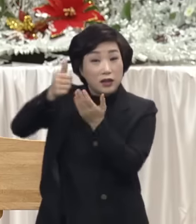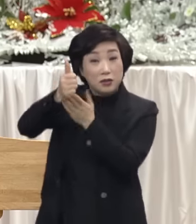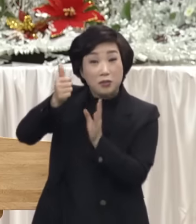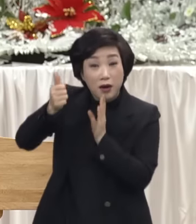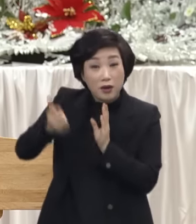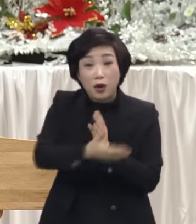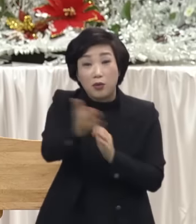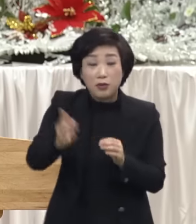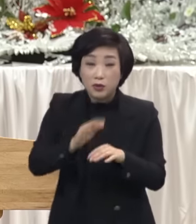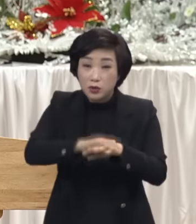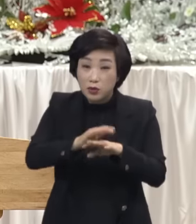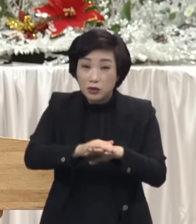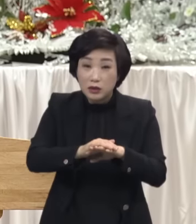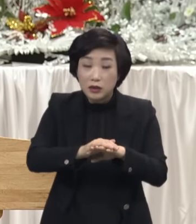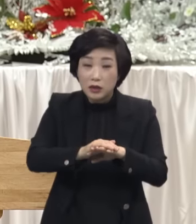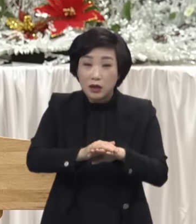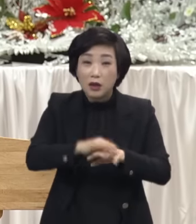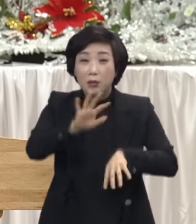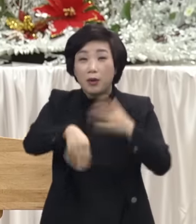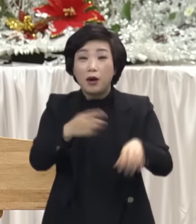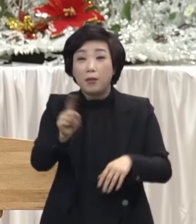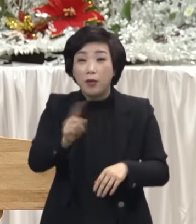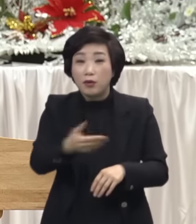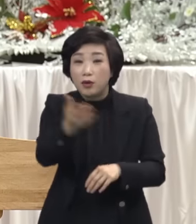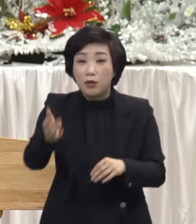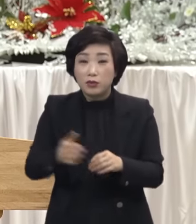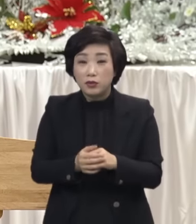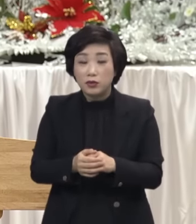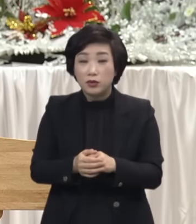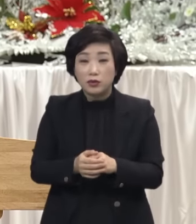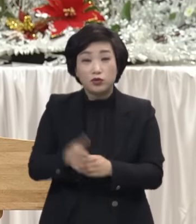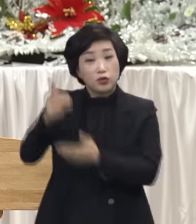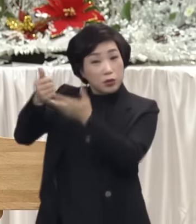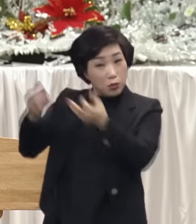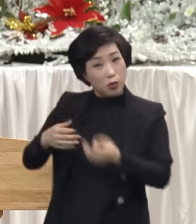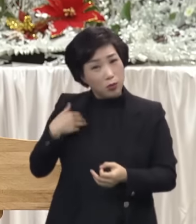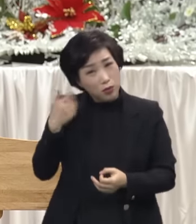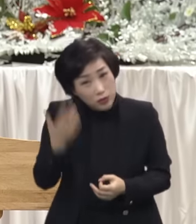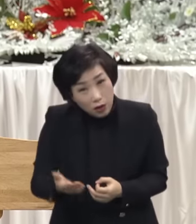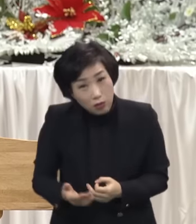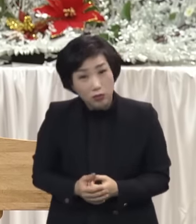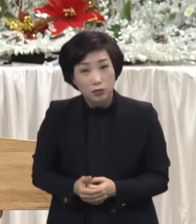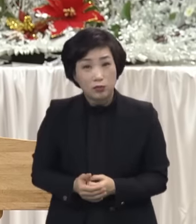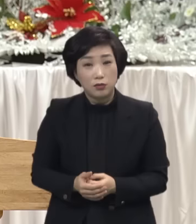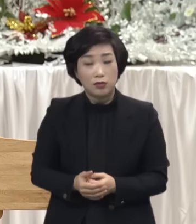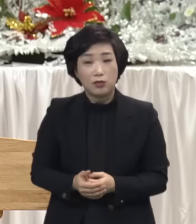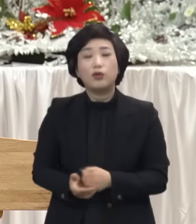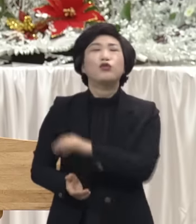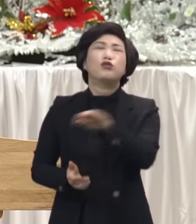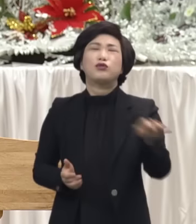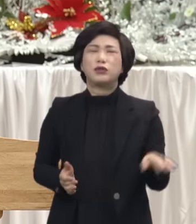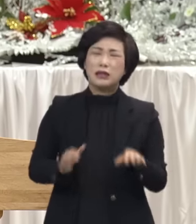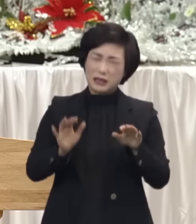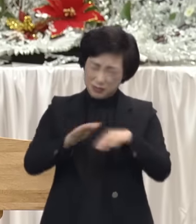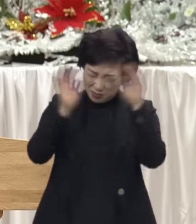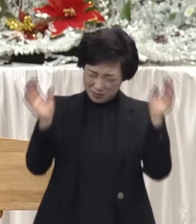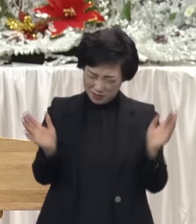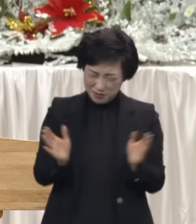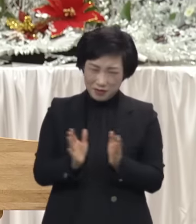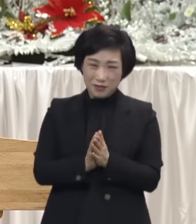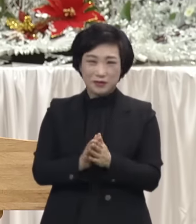네 혀가 무슨 말을 하는가 내가 모르겠네. 우리의